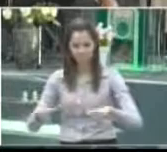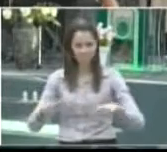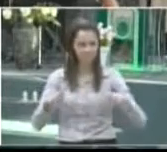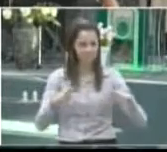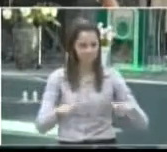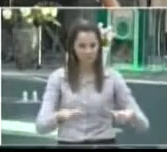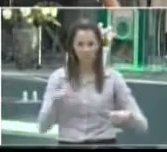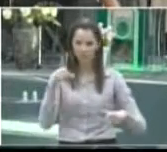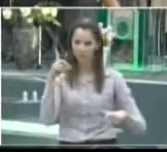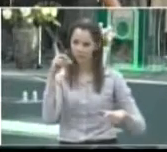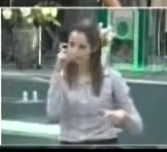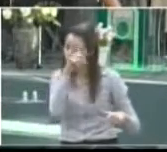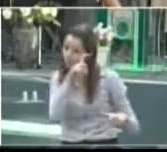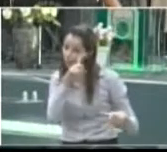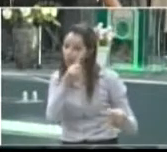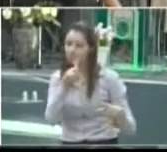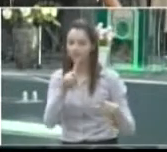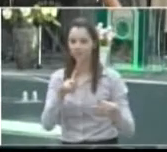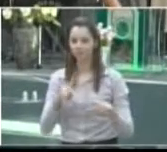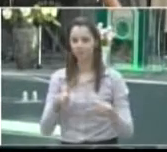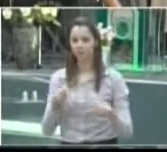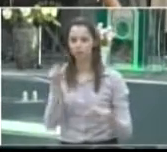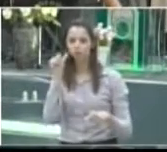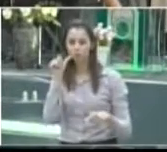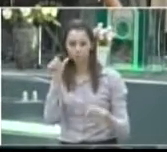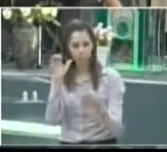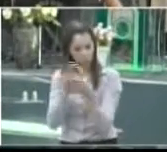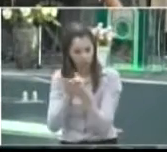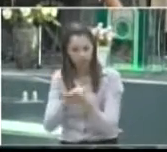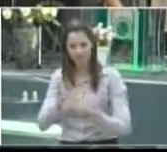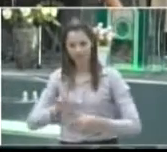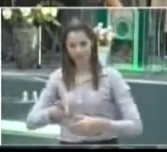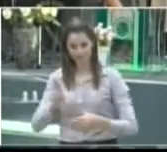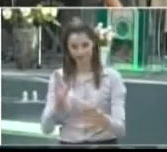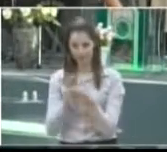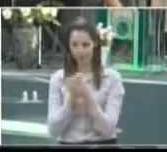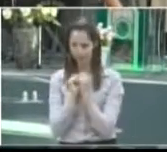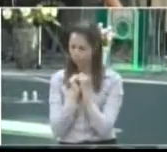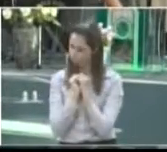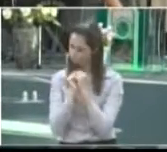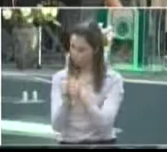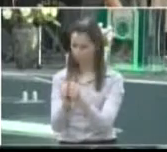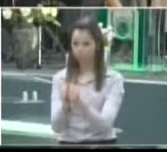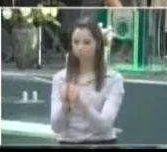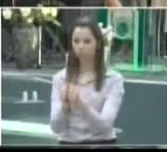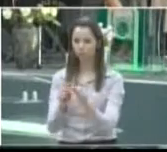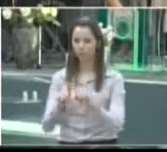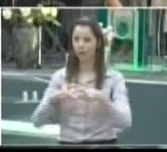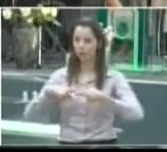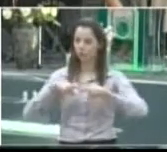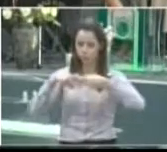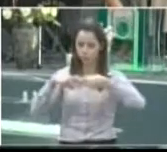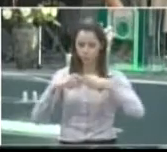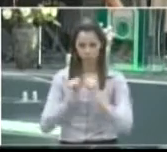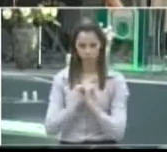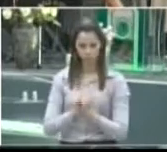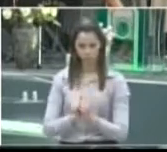mas também apertados por nossas esposas. Wir haben zusammengehalten. Mas nós seguramos juntos. Wir haben